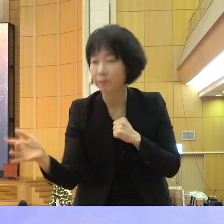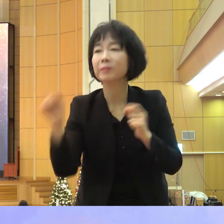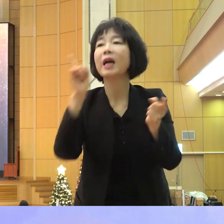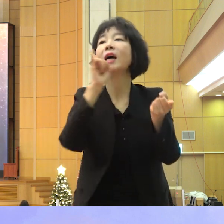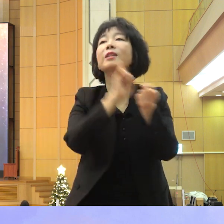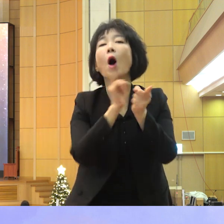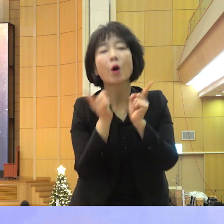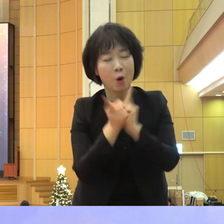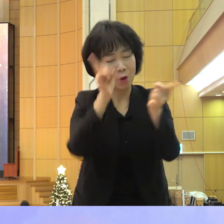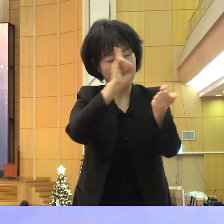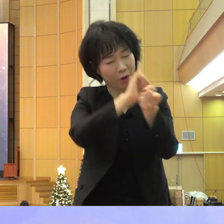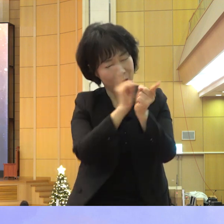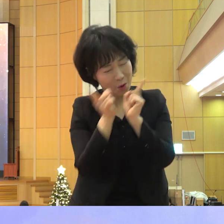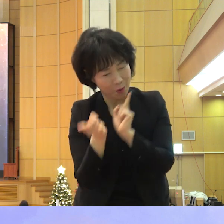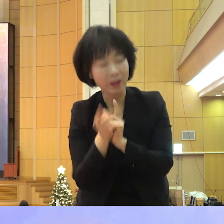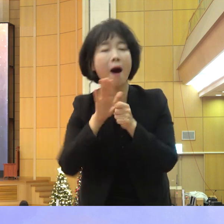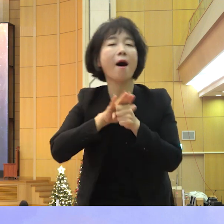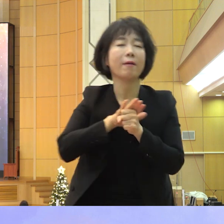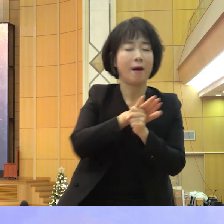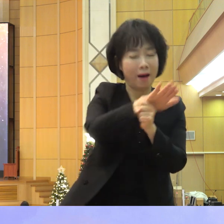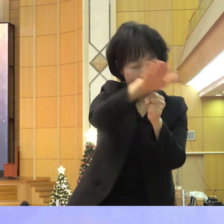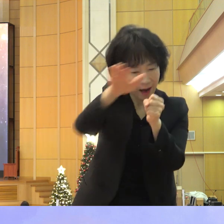형제니 서로